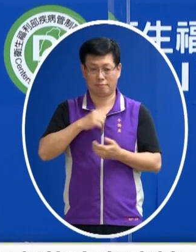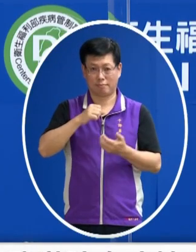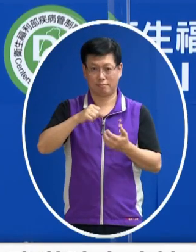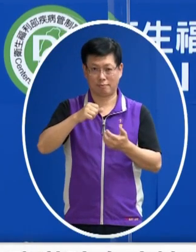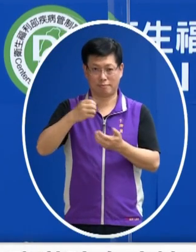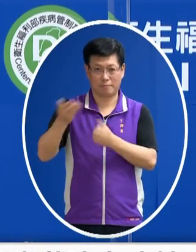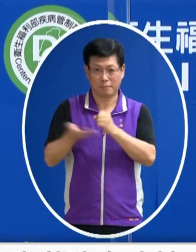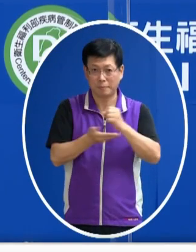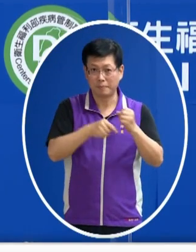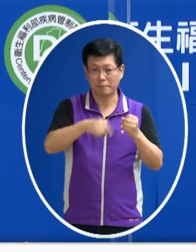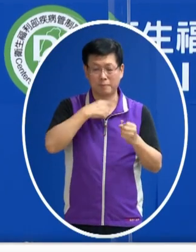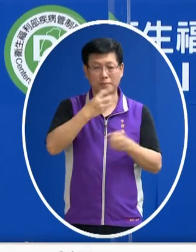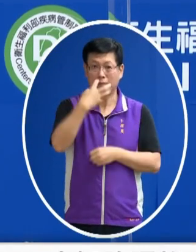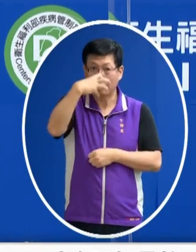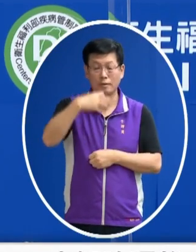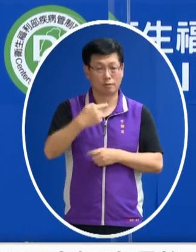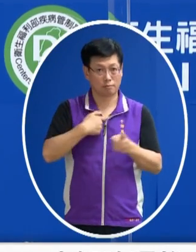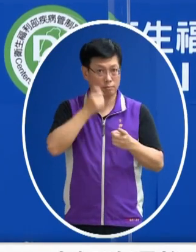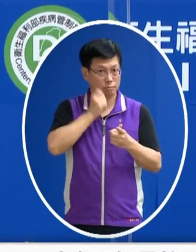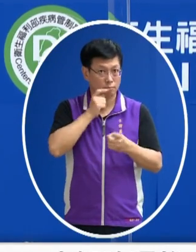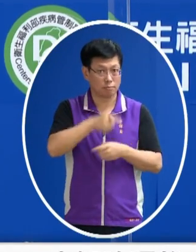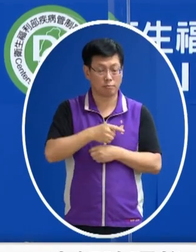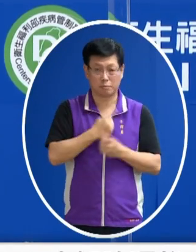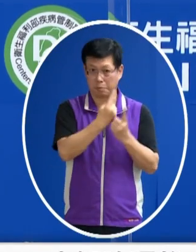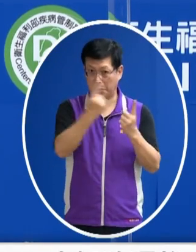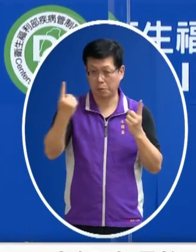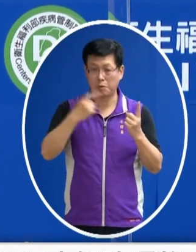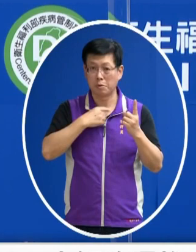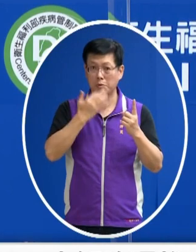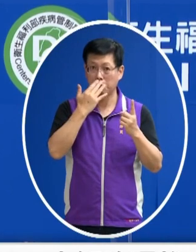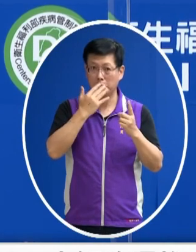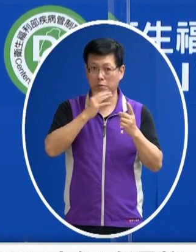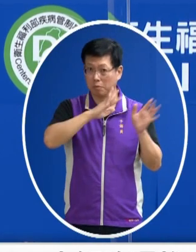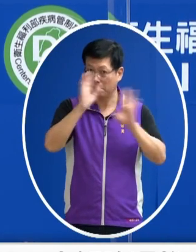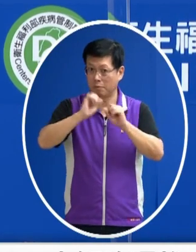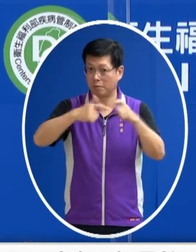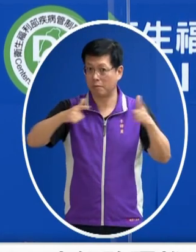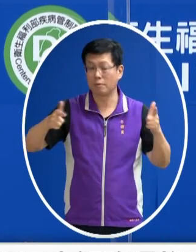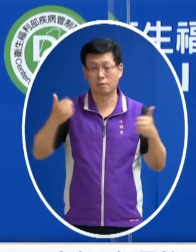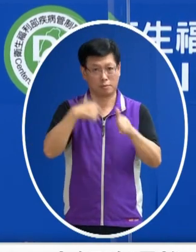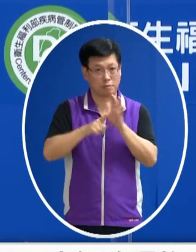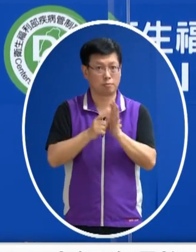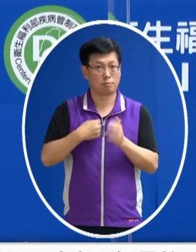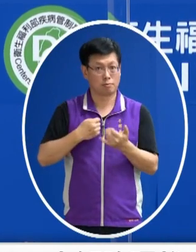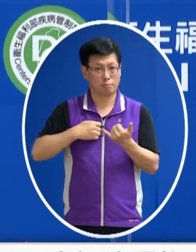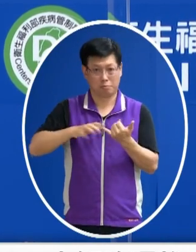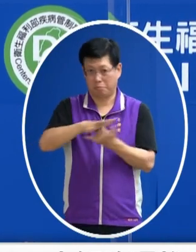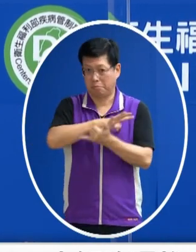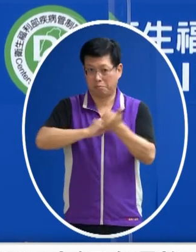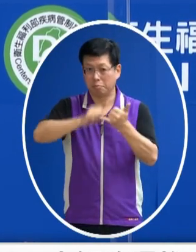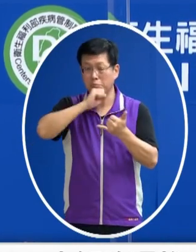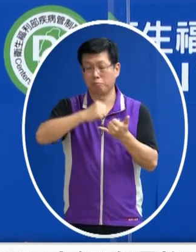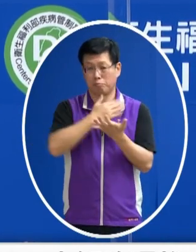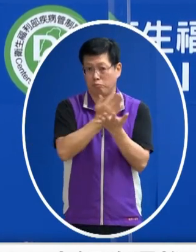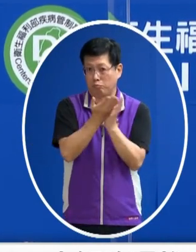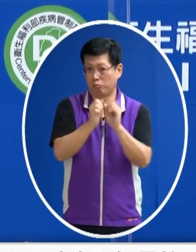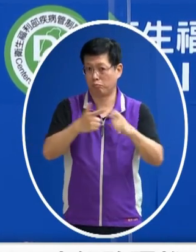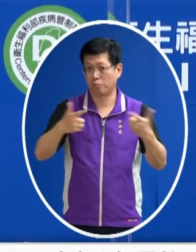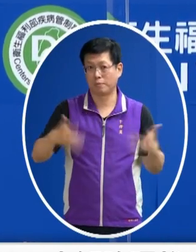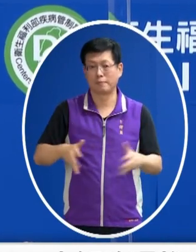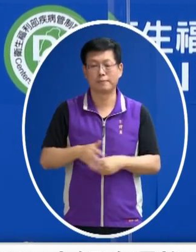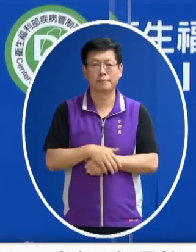芭乐哈，那我很欣赏这芭乐，就每一颗都不同的样子哈，就代表台湾是很多样性、很多元